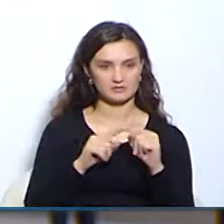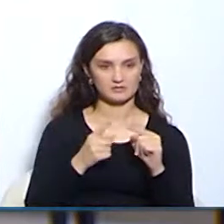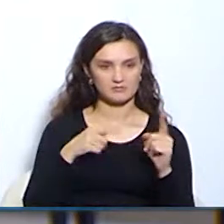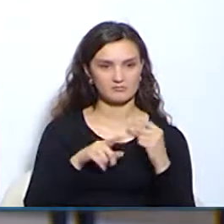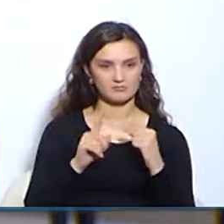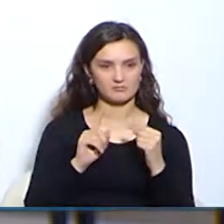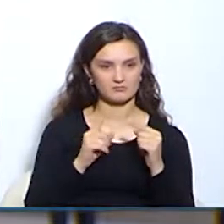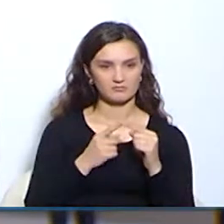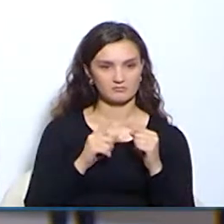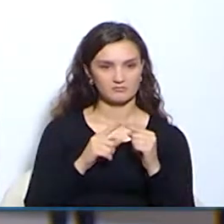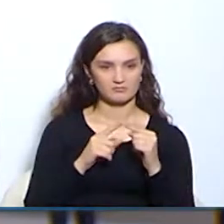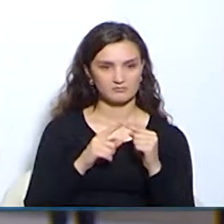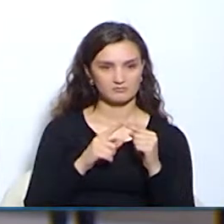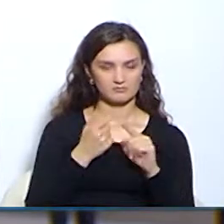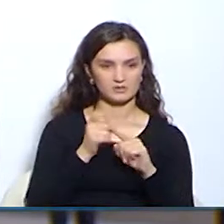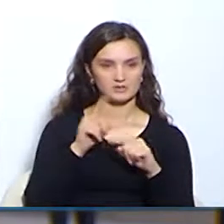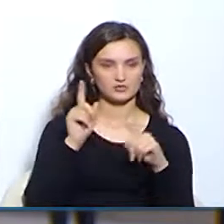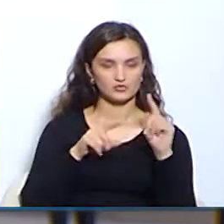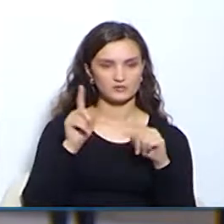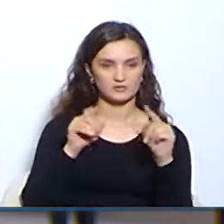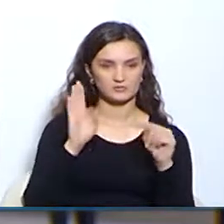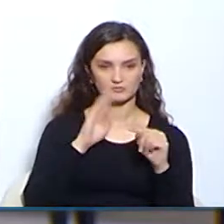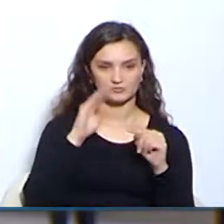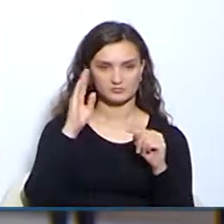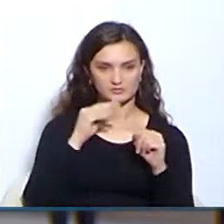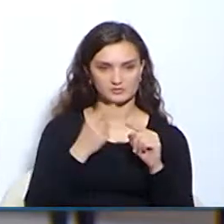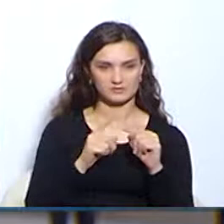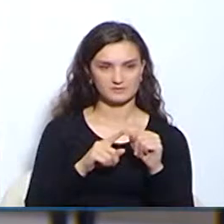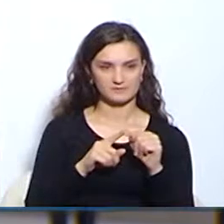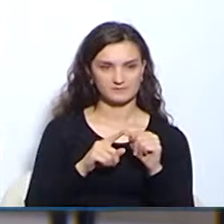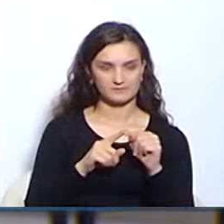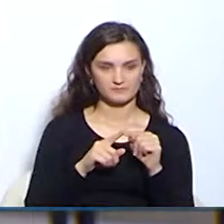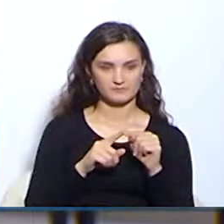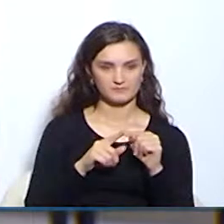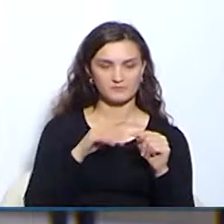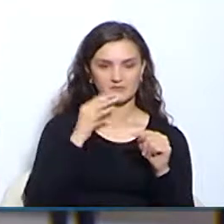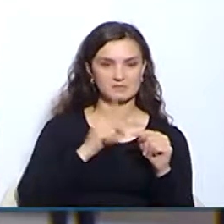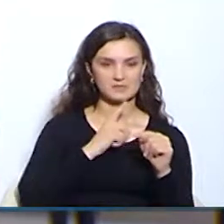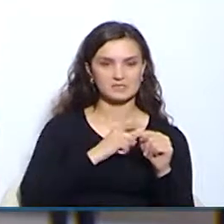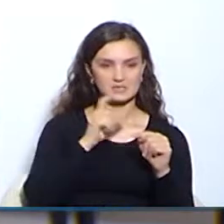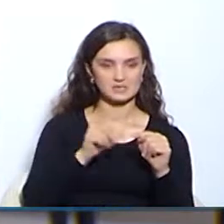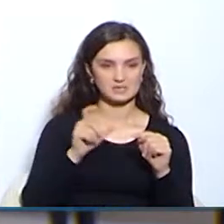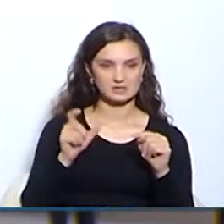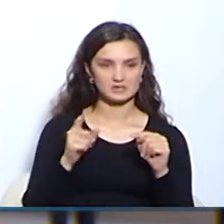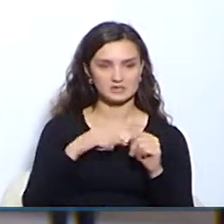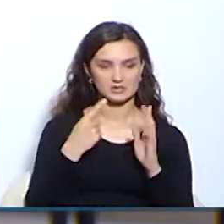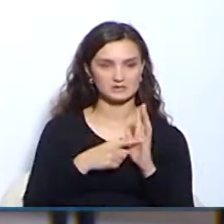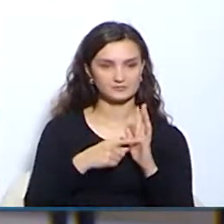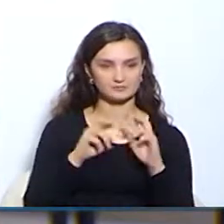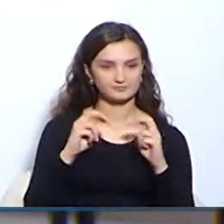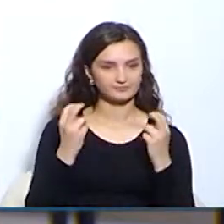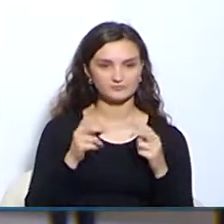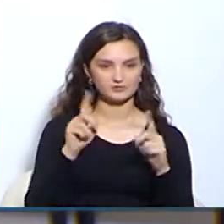გამომდინარე იქიდან, რომ ძალიან იშვიათად უწევს მშობელს ერთად ბევრ სპეციალისტთან თქვა ასეთი საკითხების